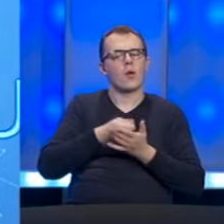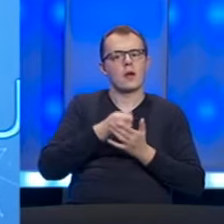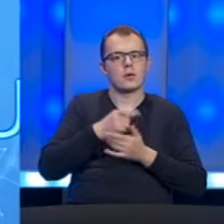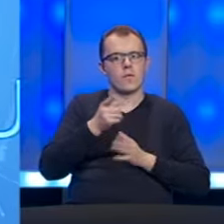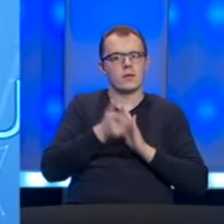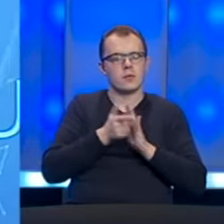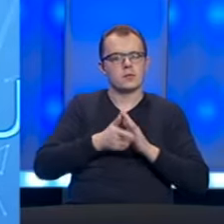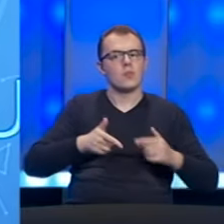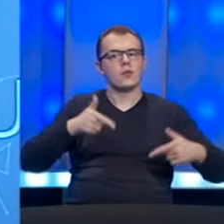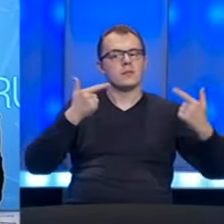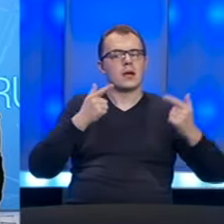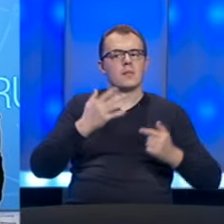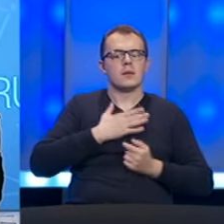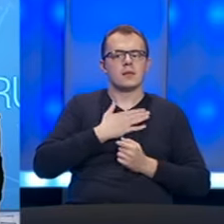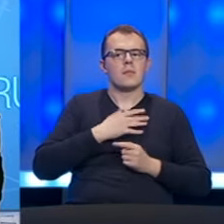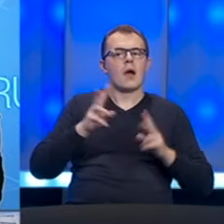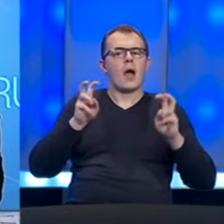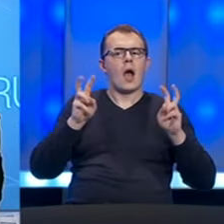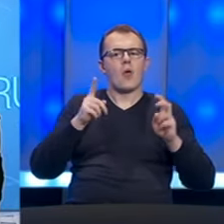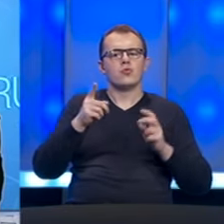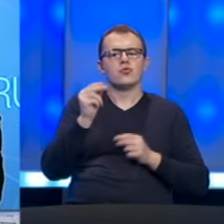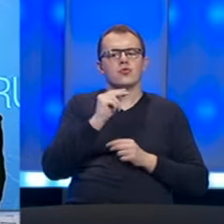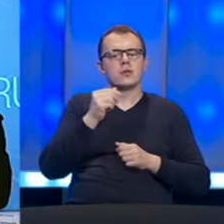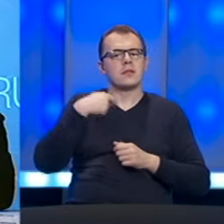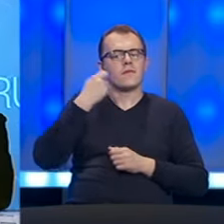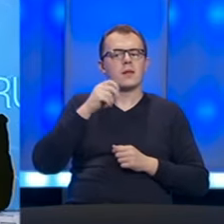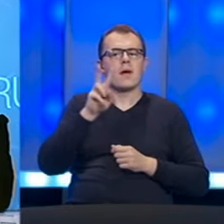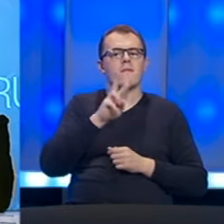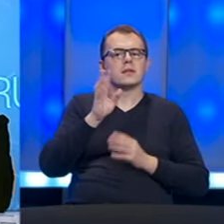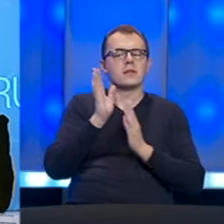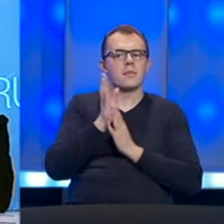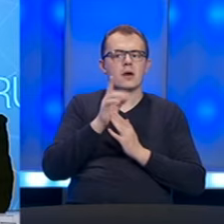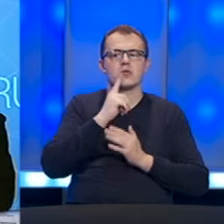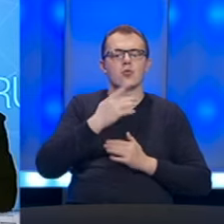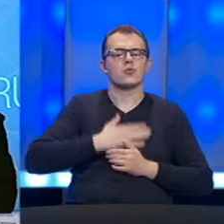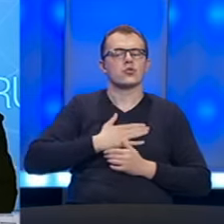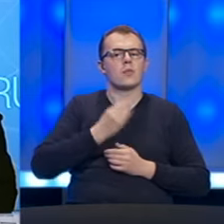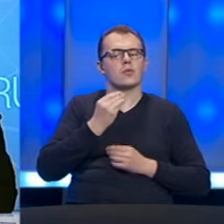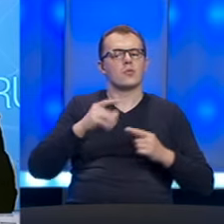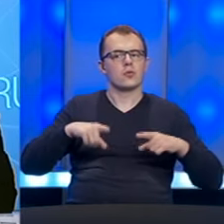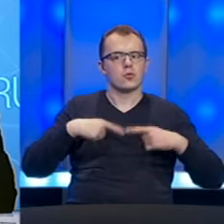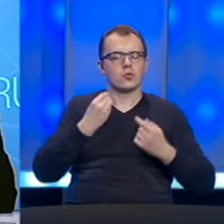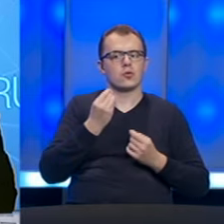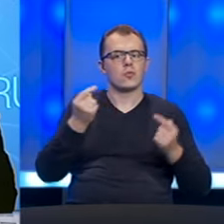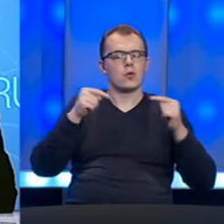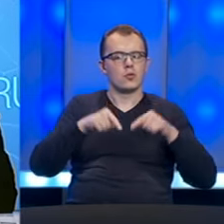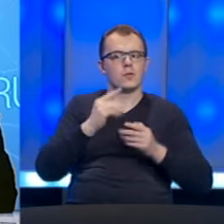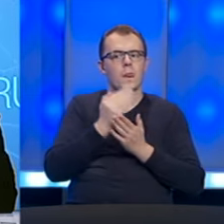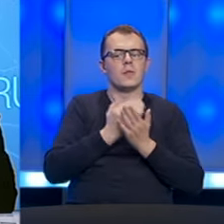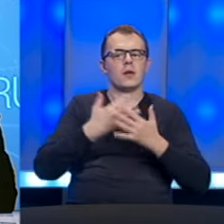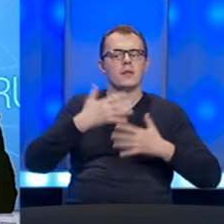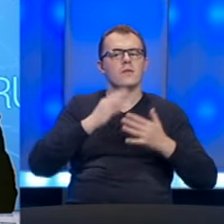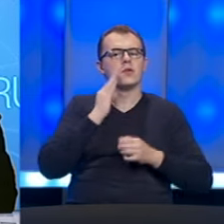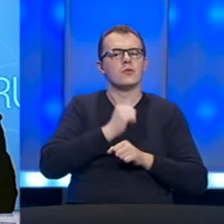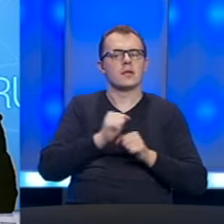trenucima putem Skype-a sa nama autorica filma Vesna Marić, kojoj želimo dobro jutro, dobrodošlicu u program Televizije